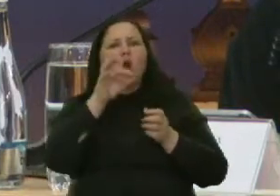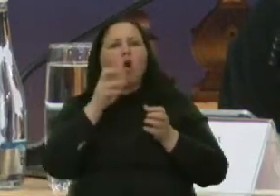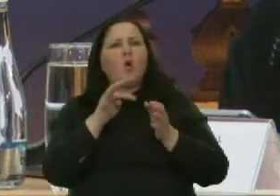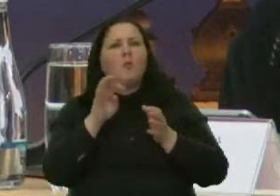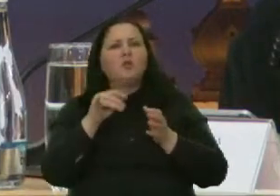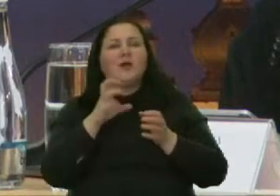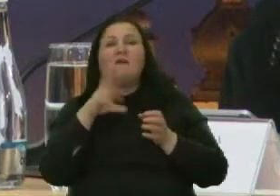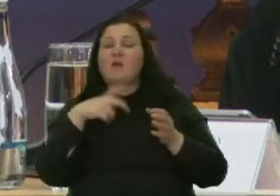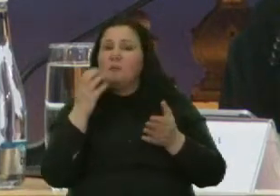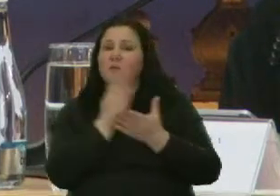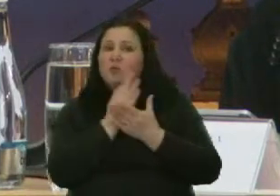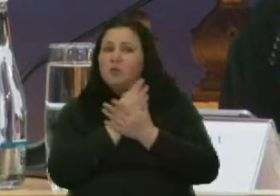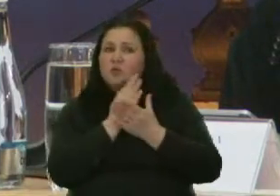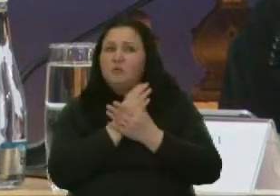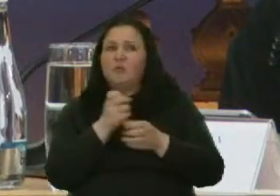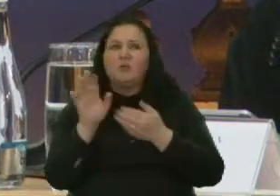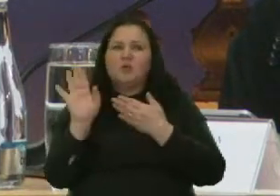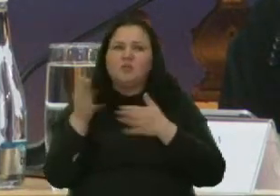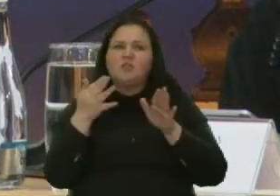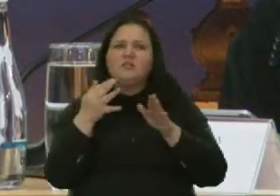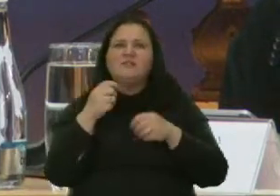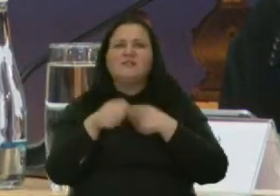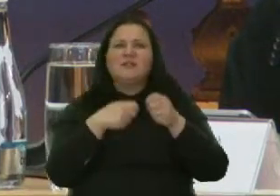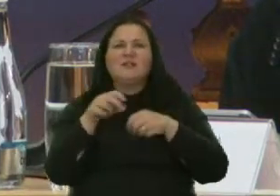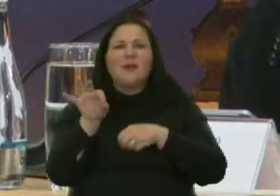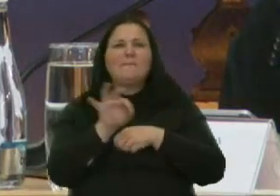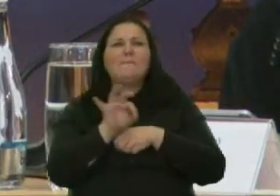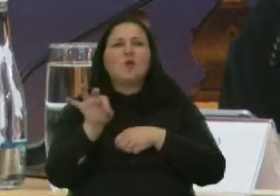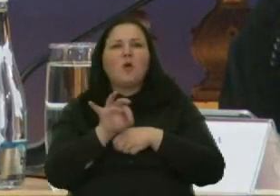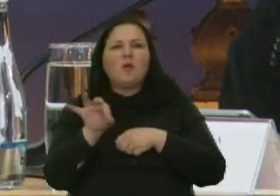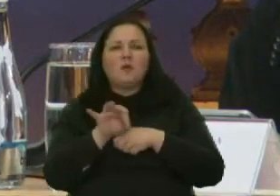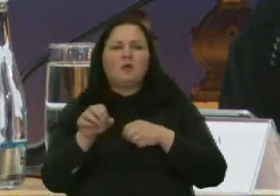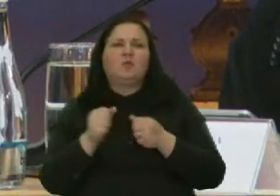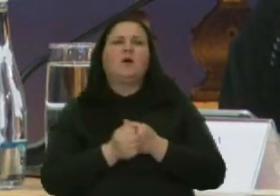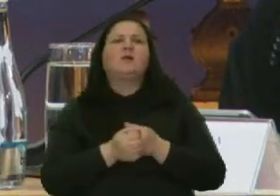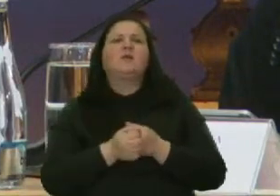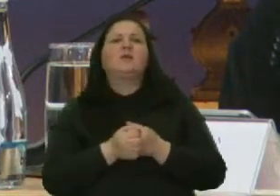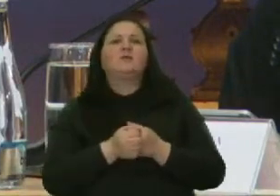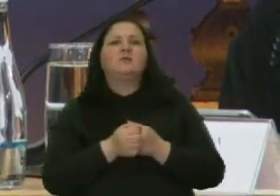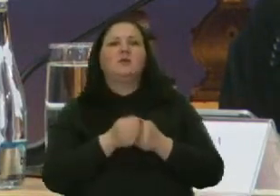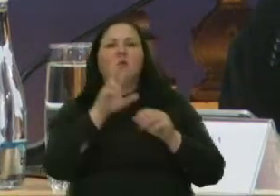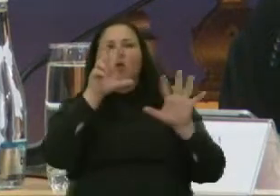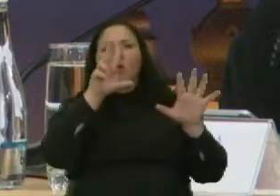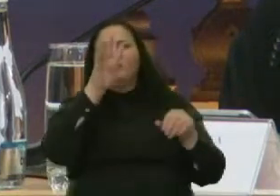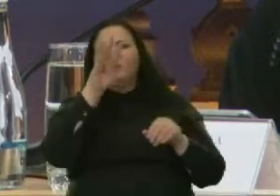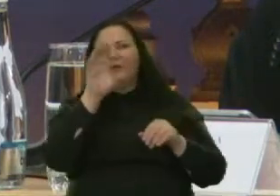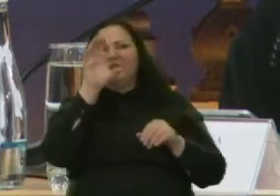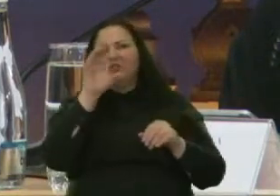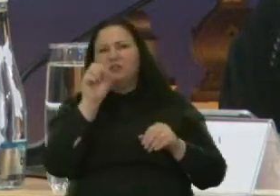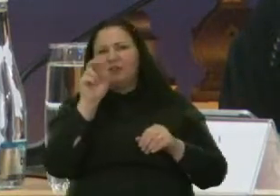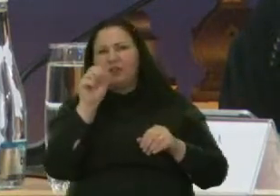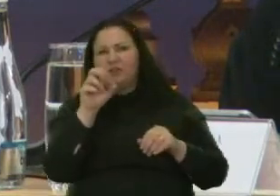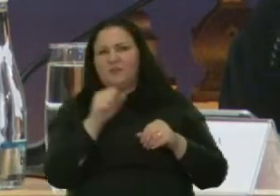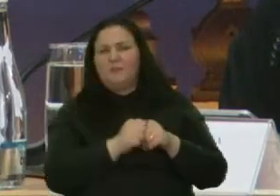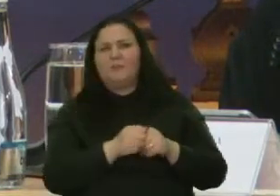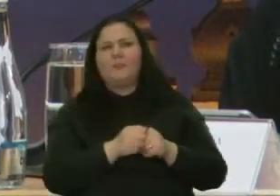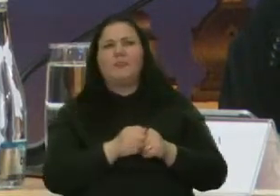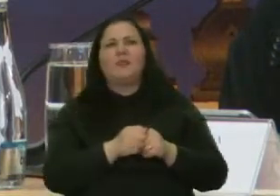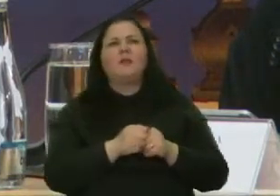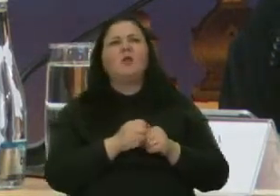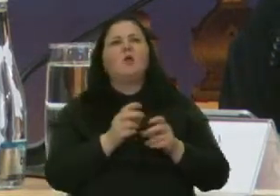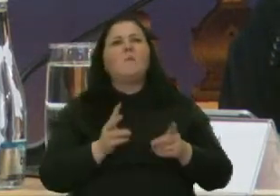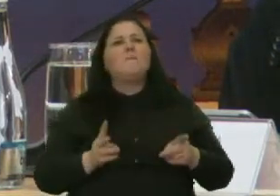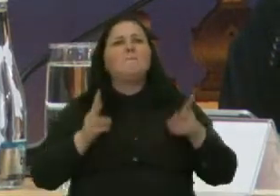documentația pentru demararea serviciilor de proiectare prins la capitolul lista de investiții 84 C13 podul peste